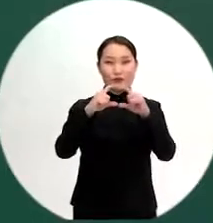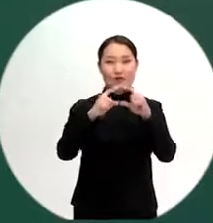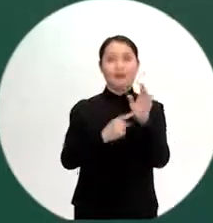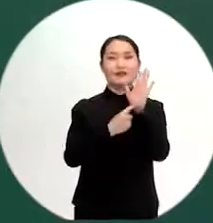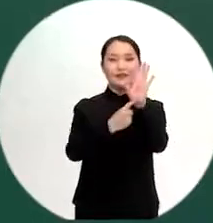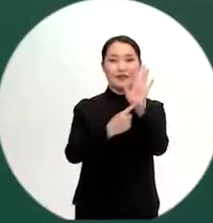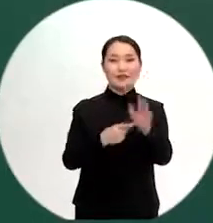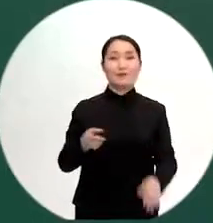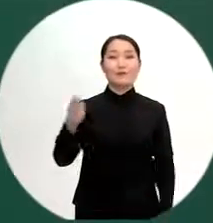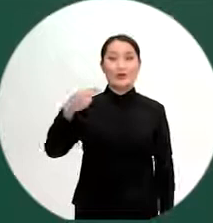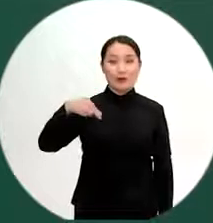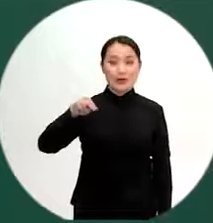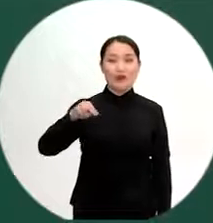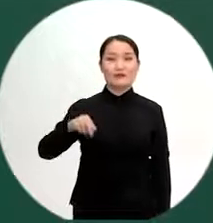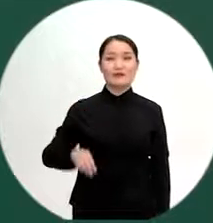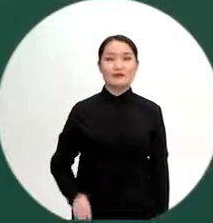Дава,